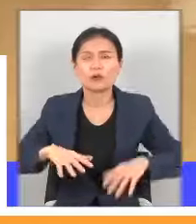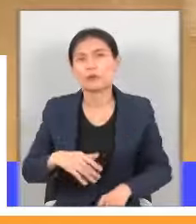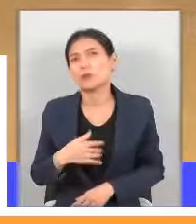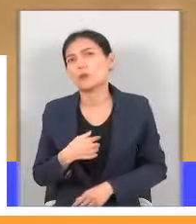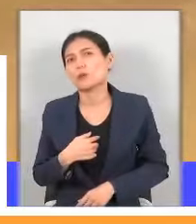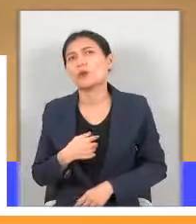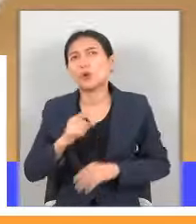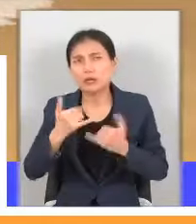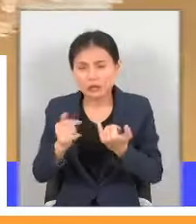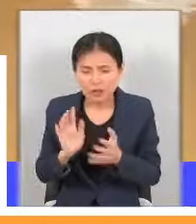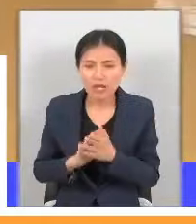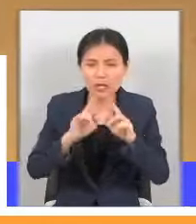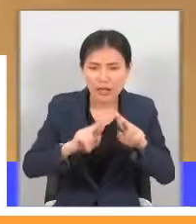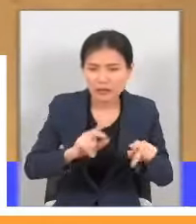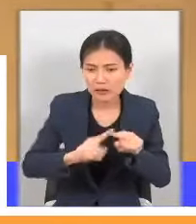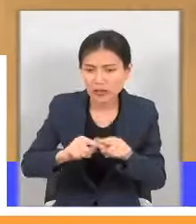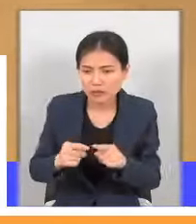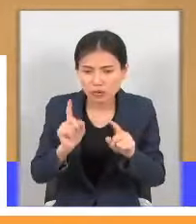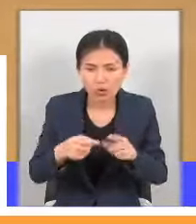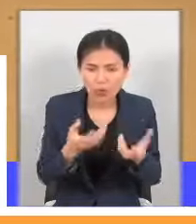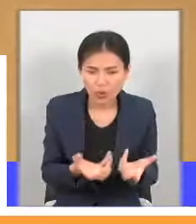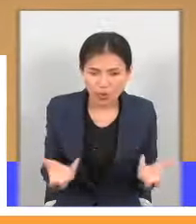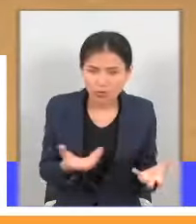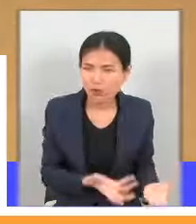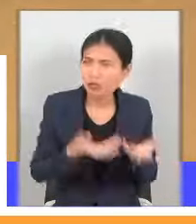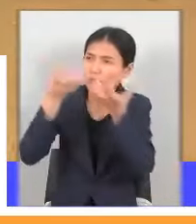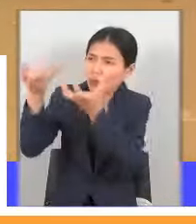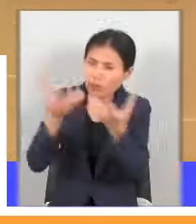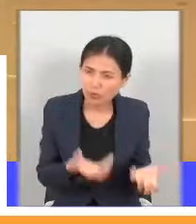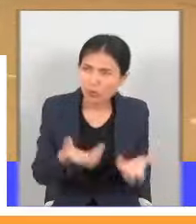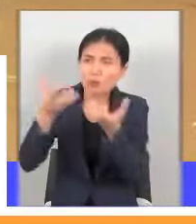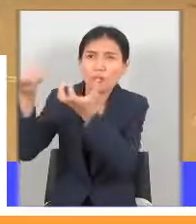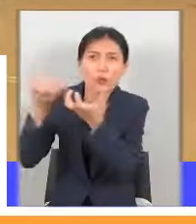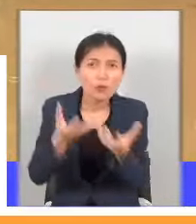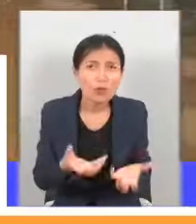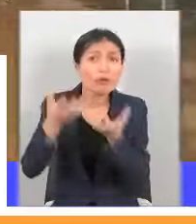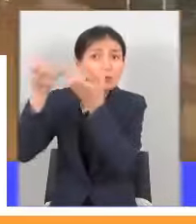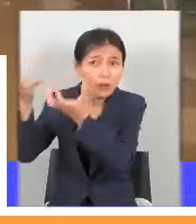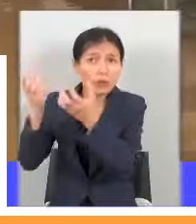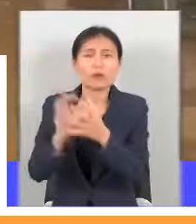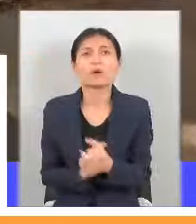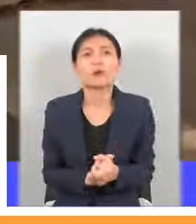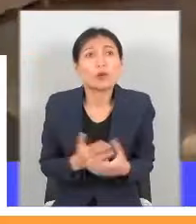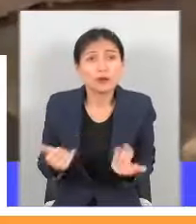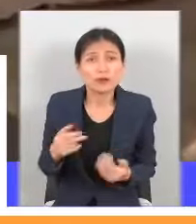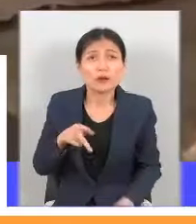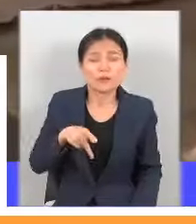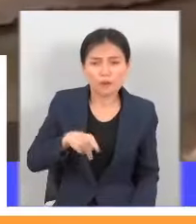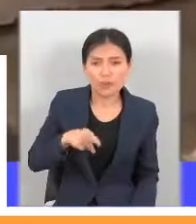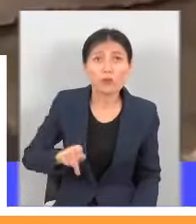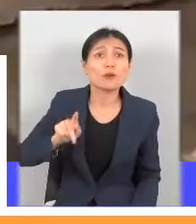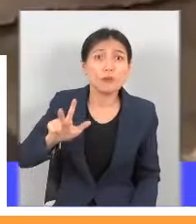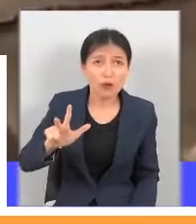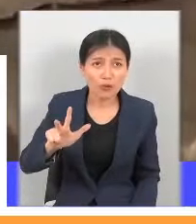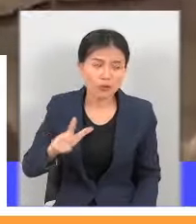ยเลฮุยค่ะเก็บข้าวเก็บของกันใหญ่เอาขึ้นไปไว้บนที่สูงนะคะเจ้าหน้าที่ฝ่ายปกครองไม่ทอดทิ้งชาวบ้านเจ้าหน้าที่จากเทศบาลต